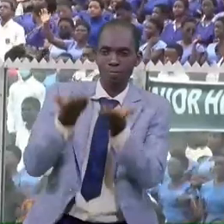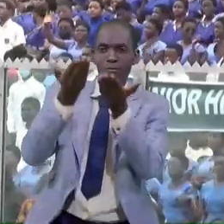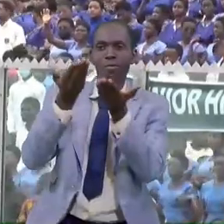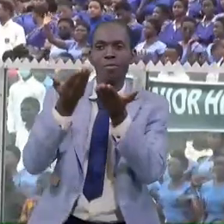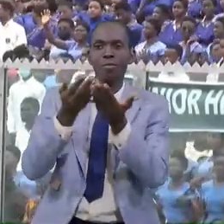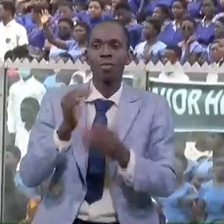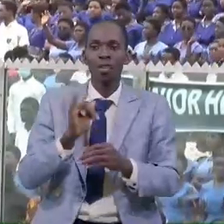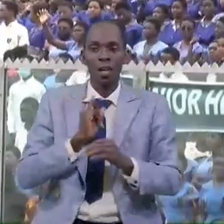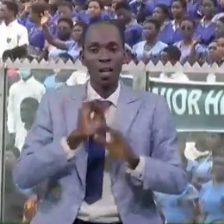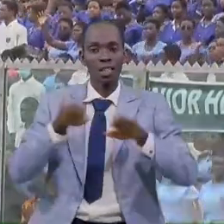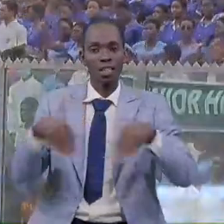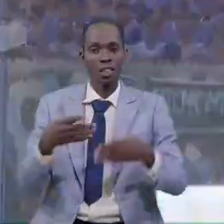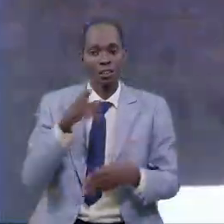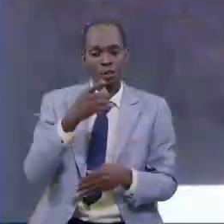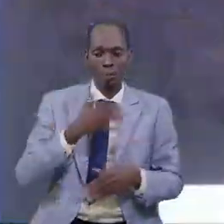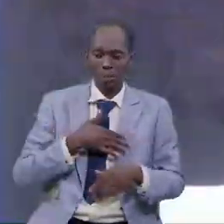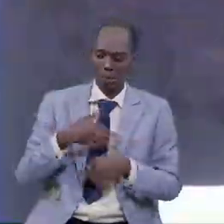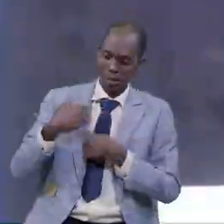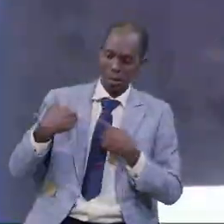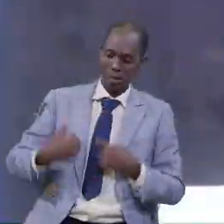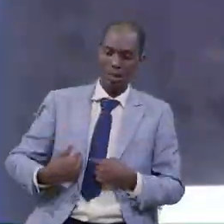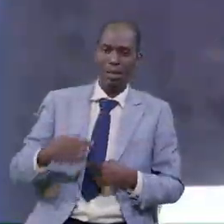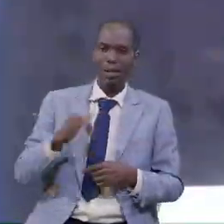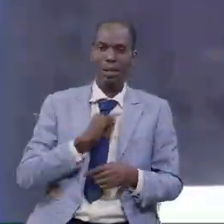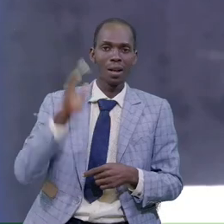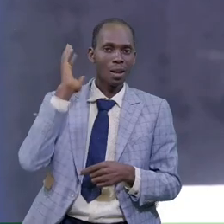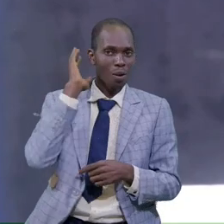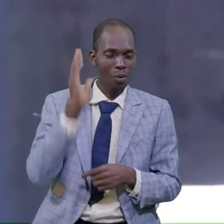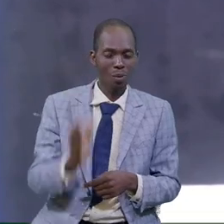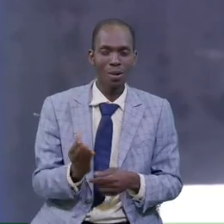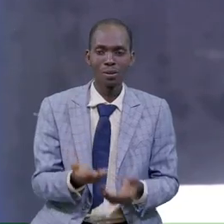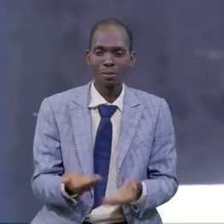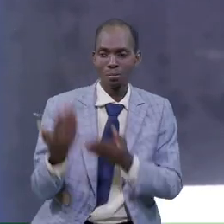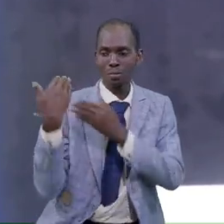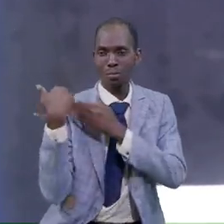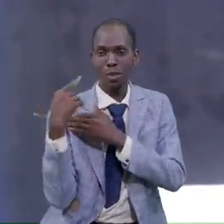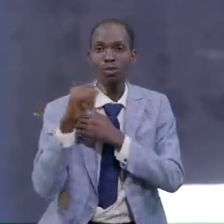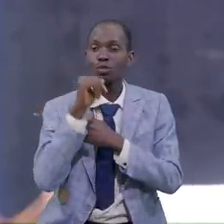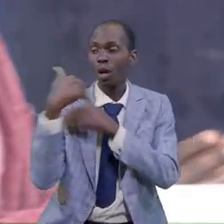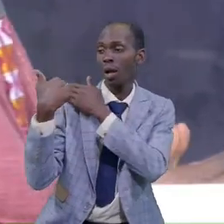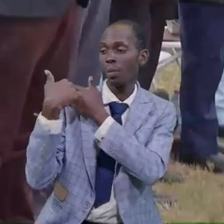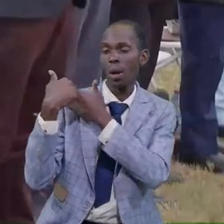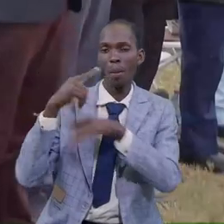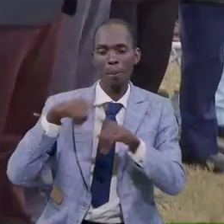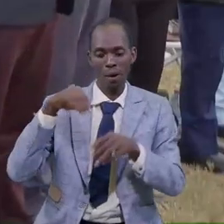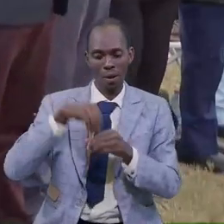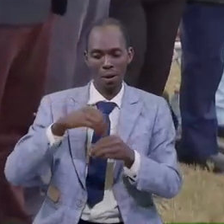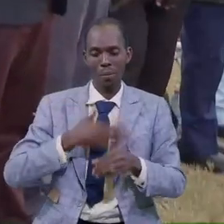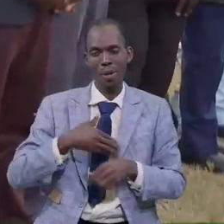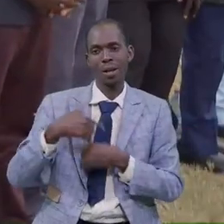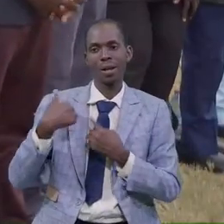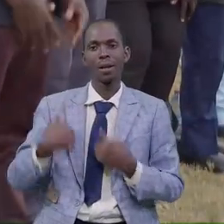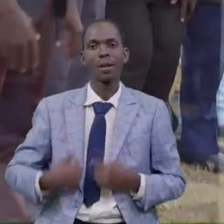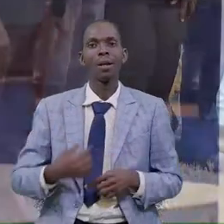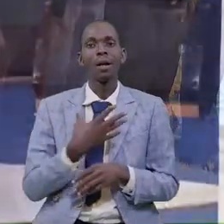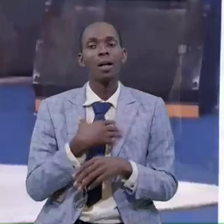je te tends ma main, je tends mon cœur, pas dans mon dos, mais dans mon cœur je te porterai. Et chaque